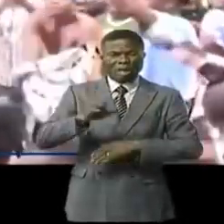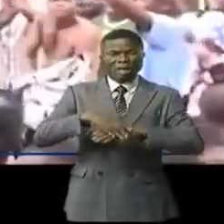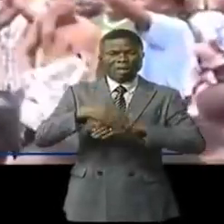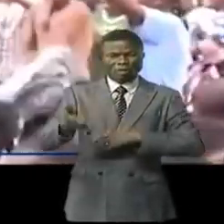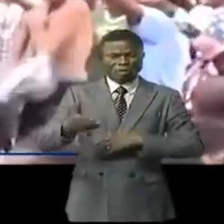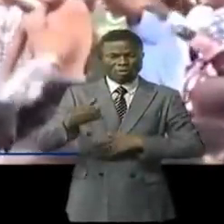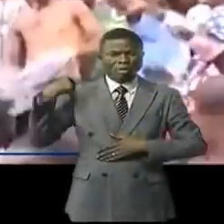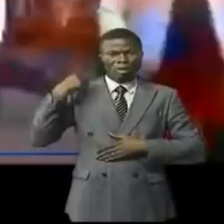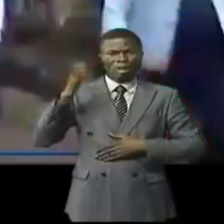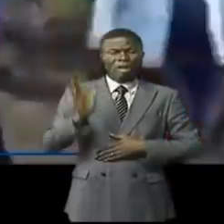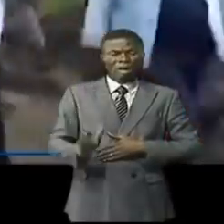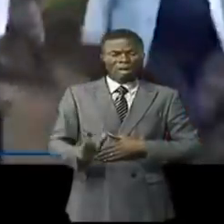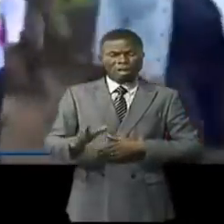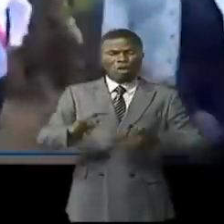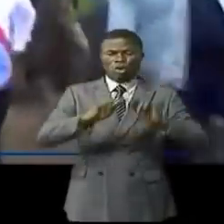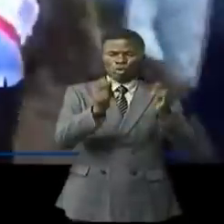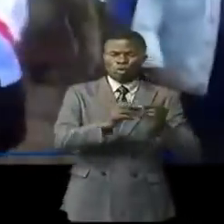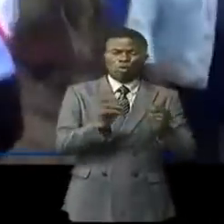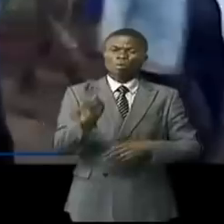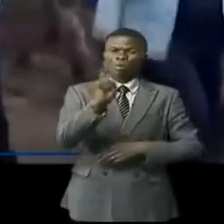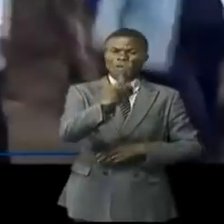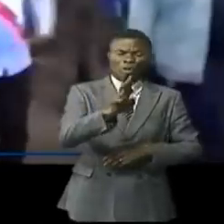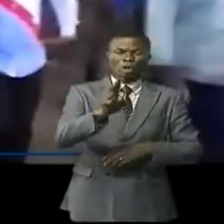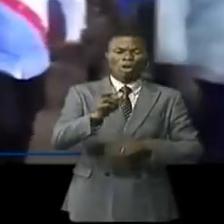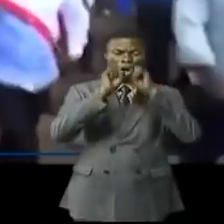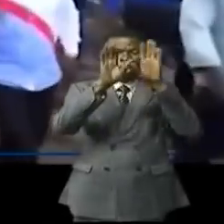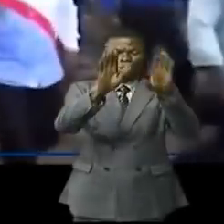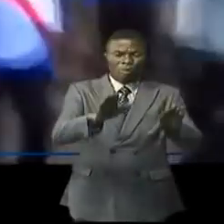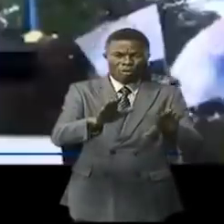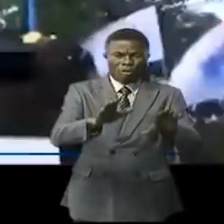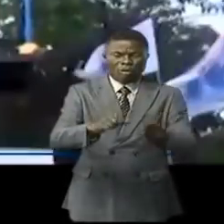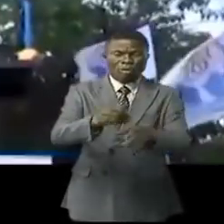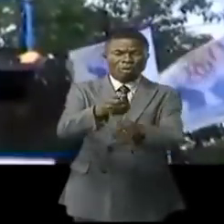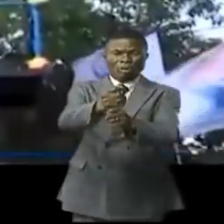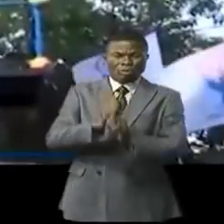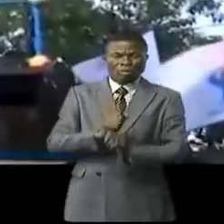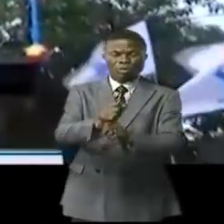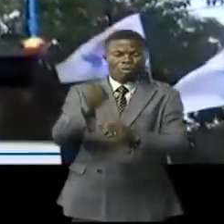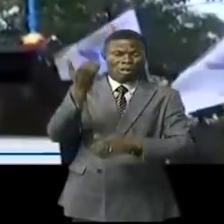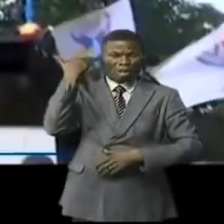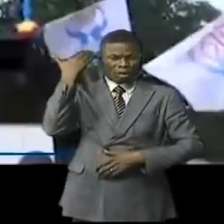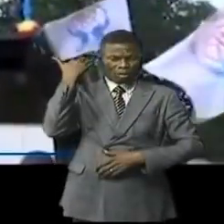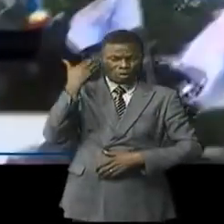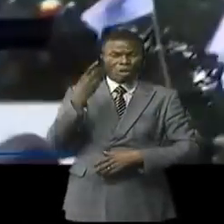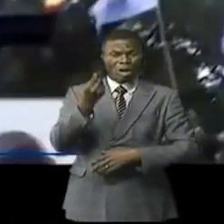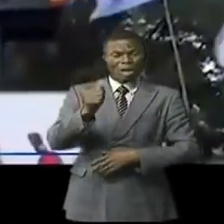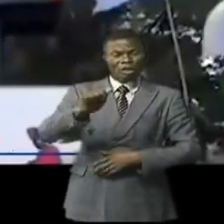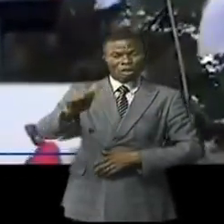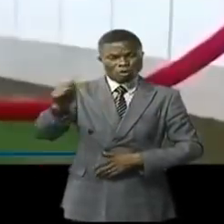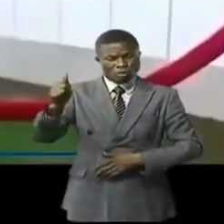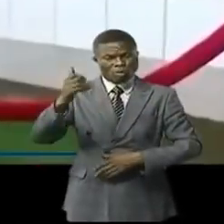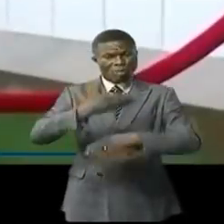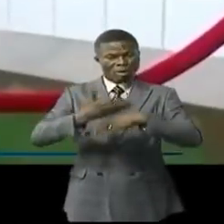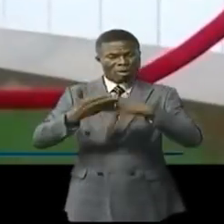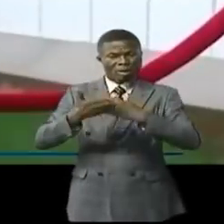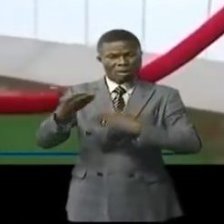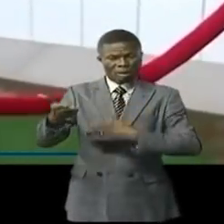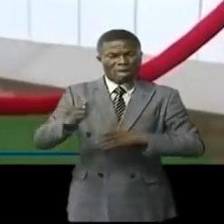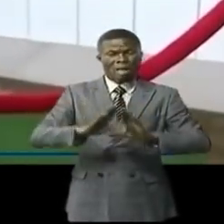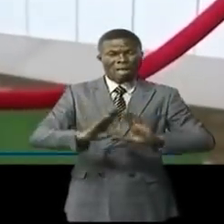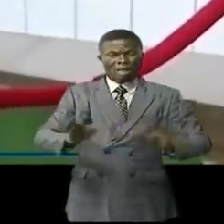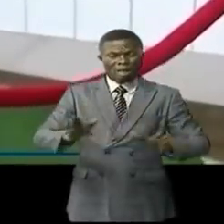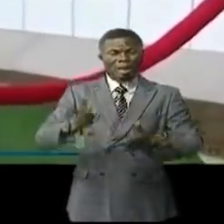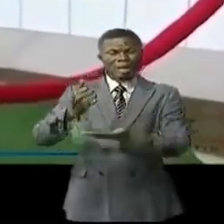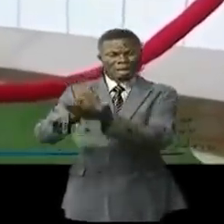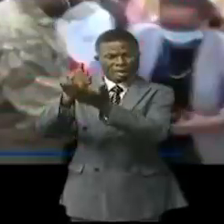le gouverneur et toute sa suite sont allés inaugurer une borne fontaine construite aussi sur fonds propres de la province du Haut-Katanga et capable de